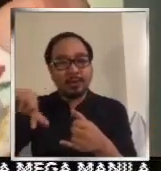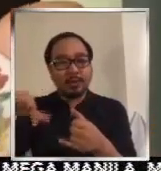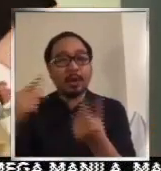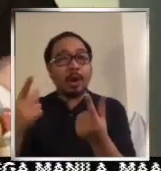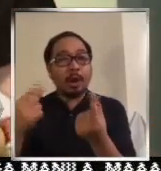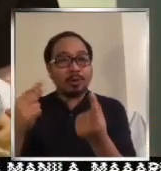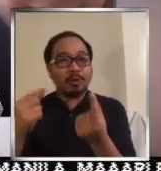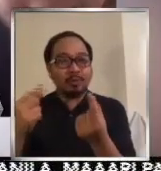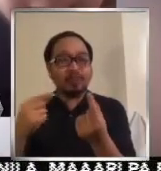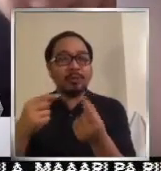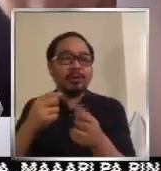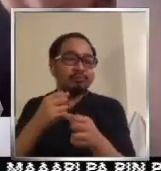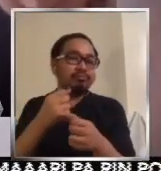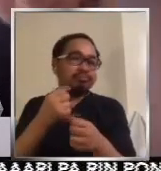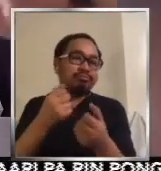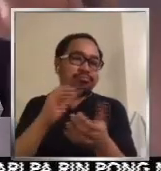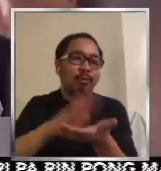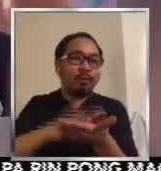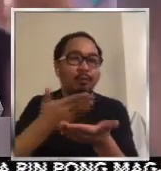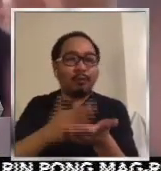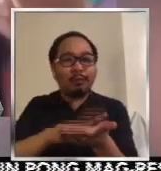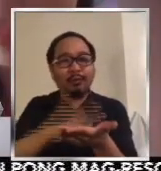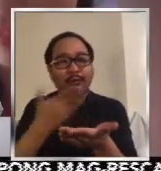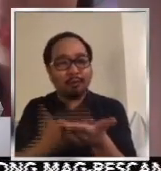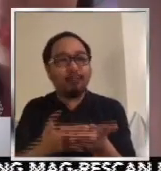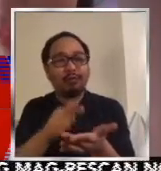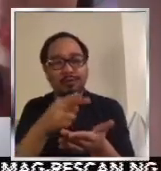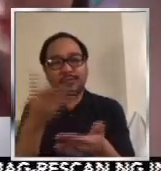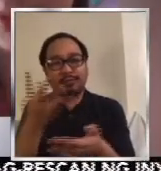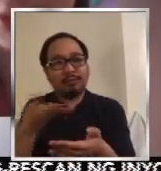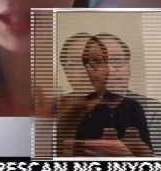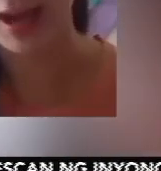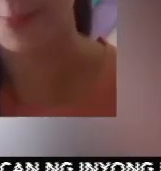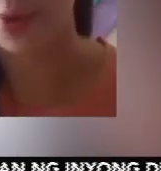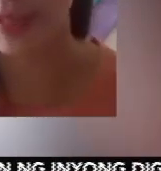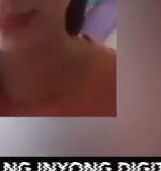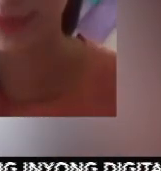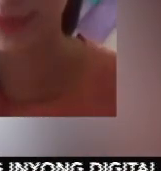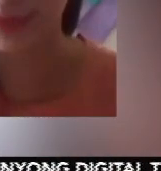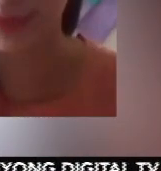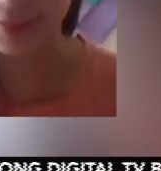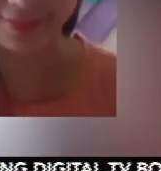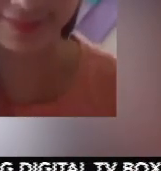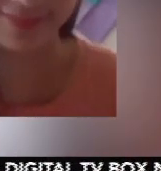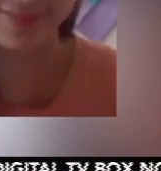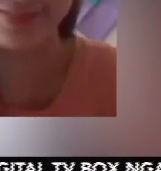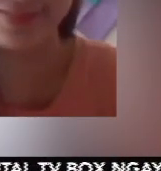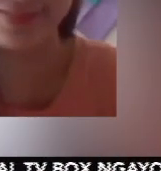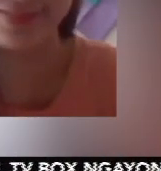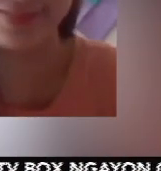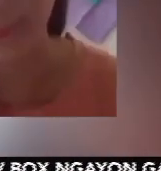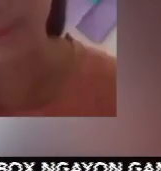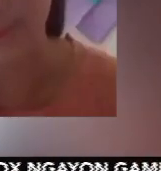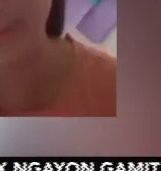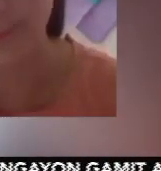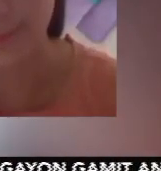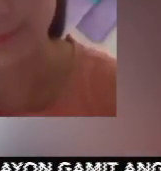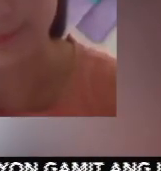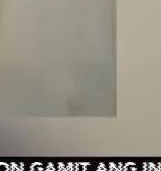pastime ng apat. Anong specialty mo naman? Adobo tsaka pork steak. Ay, wow.